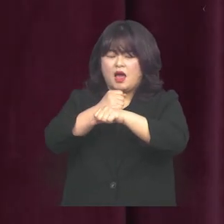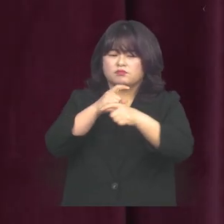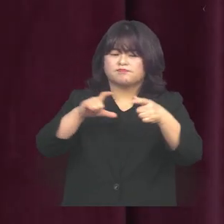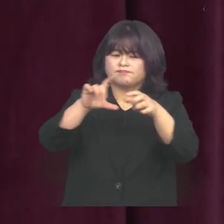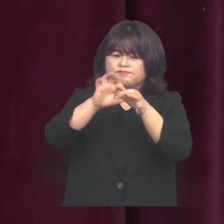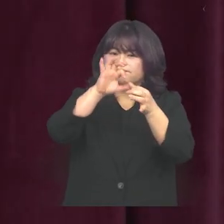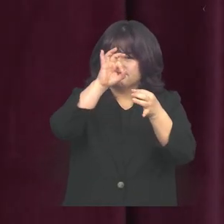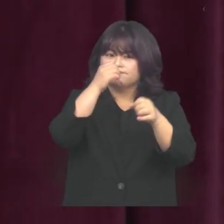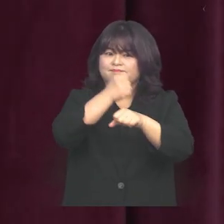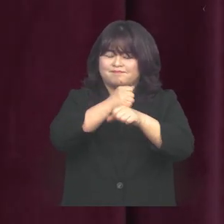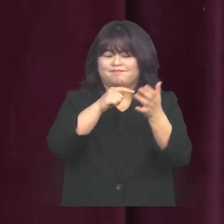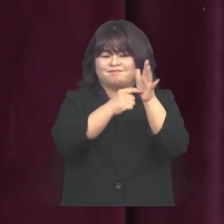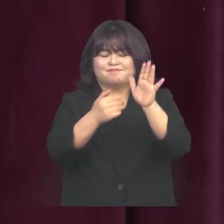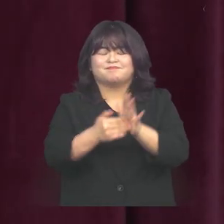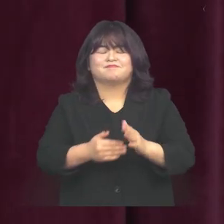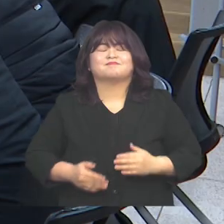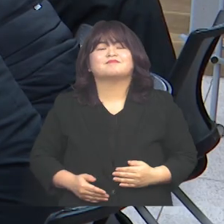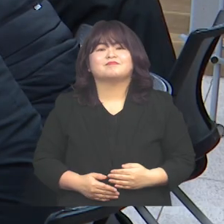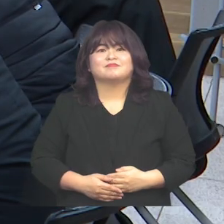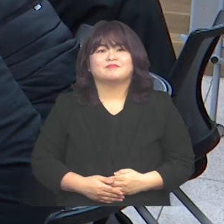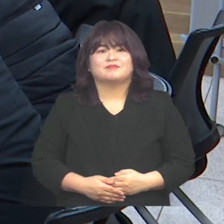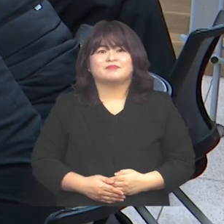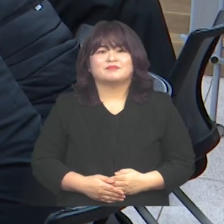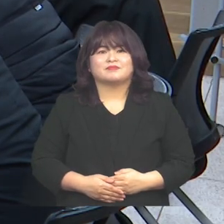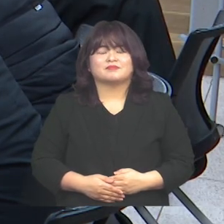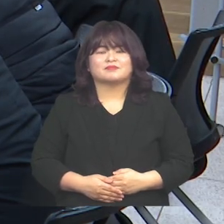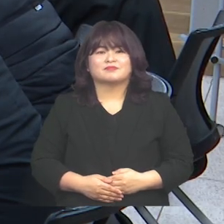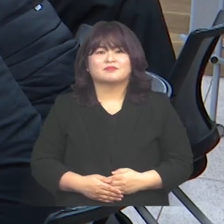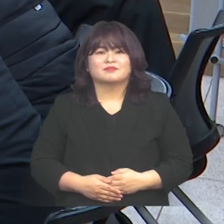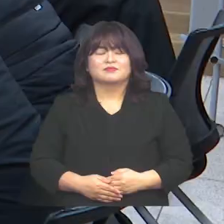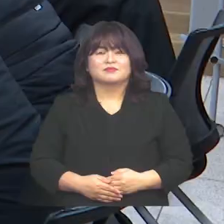노사협력 관계를 만들었으면 좋겠다고 말했습니다.